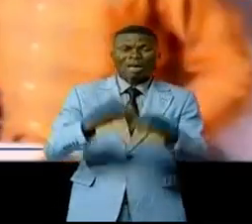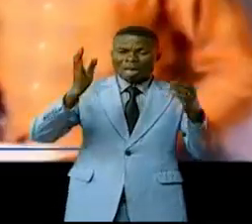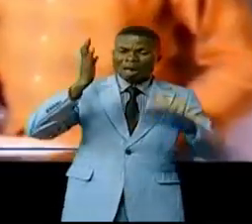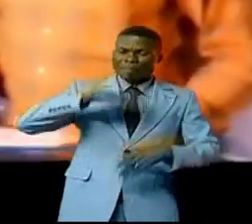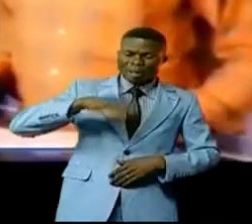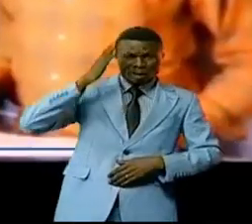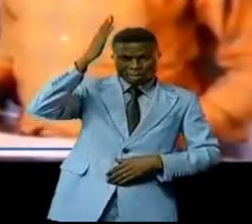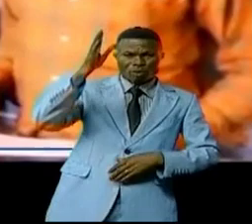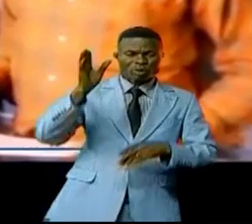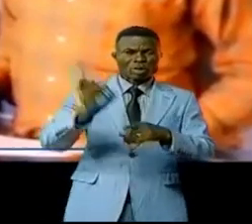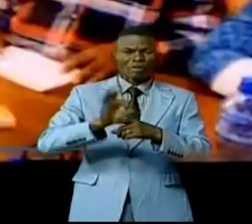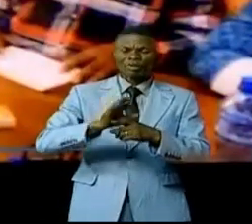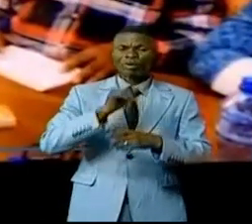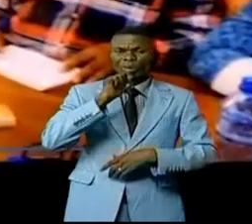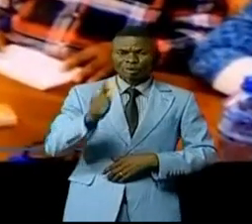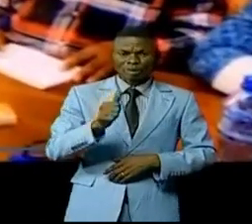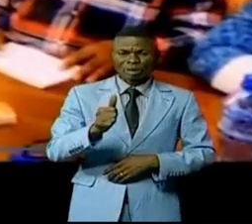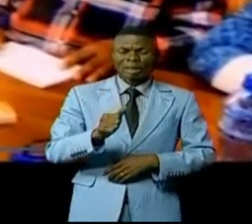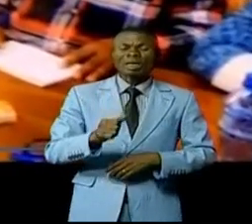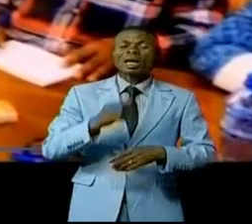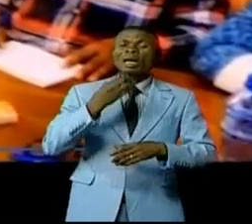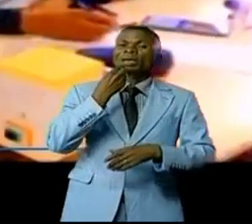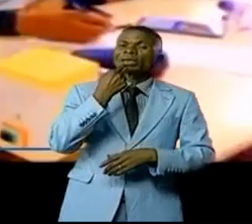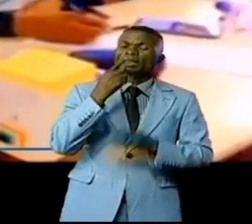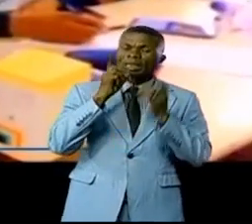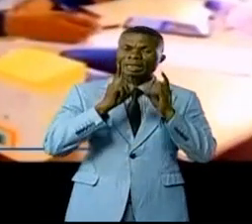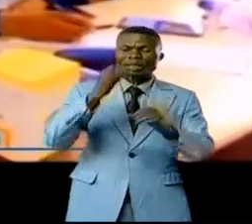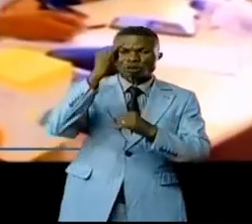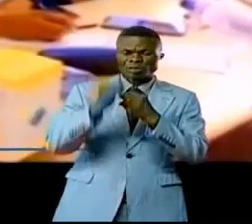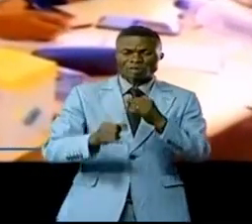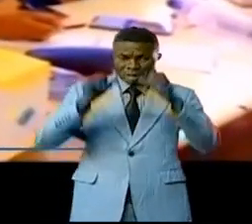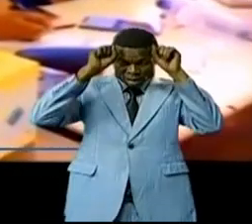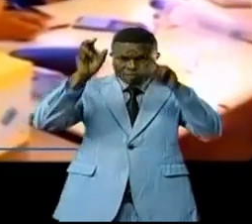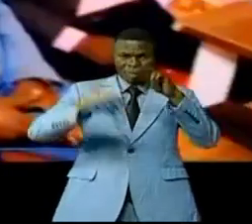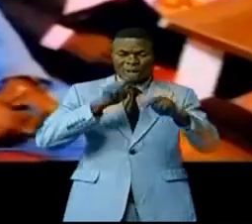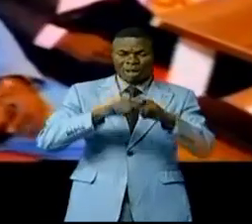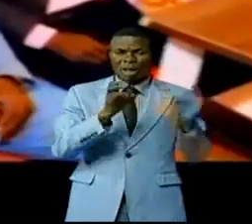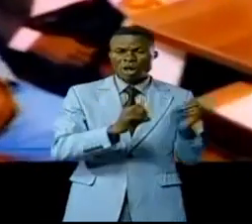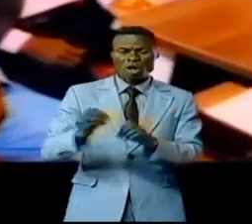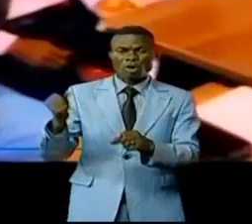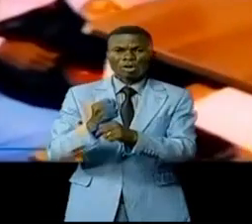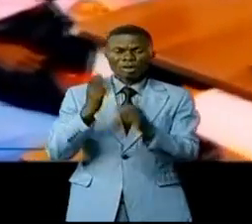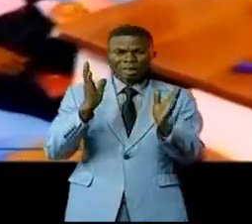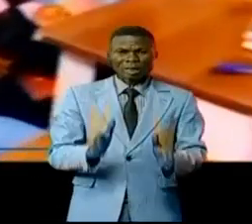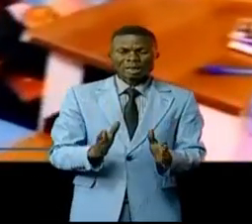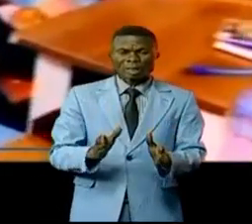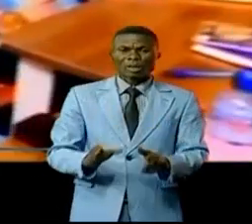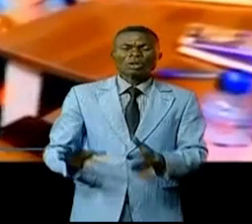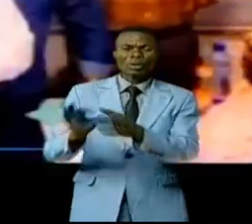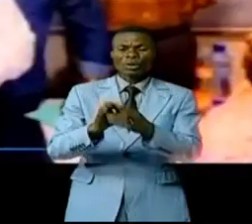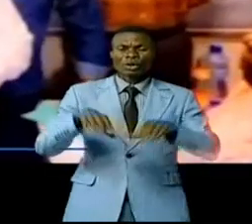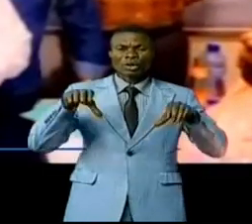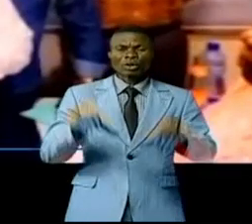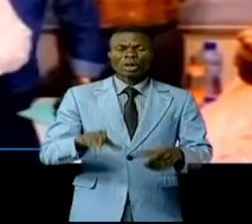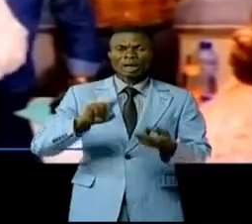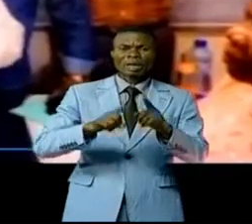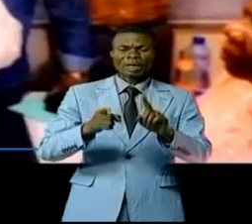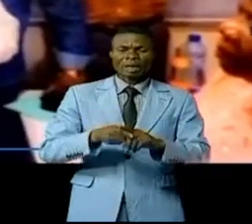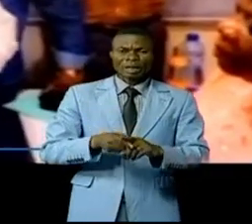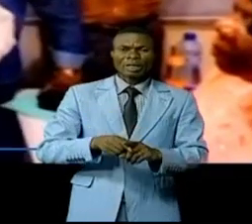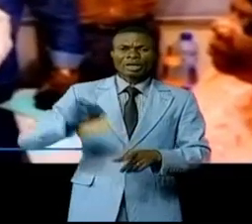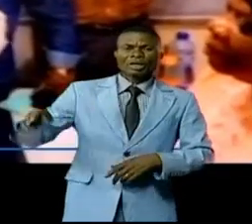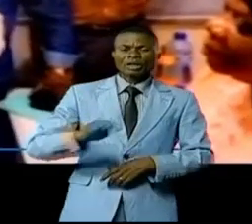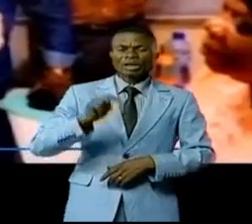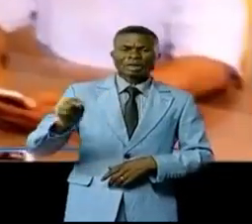la prochaine occasion. Dans son mot de clôture, le président national de l'Organisation des travailleurs unis du Congo, les camarades Jean-Benoît Tando,